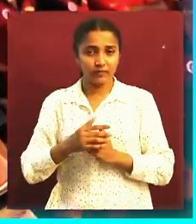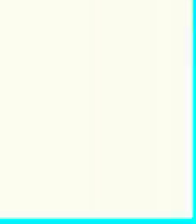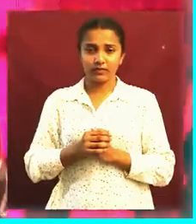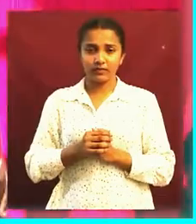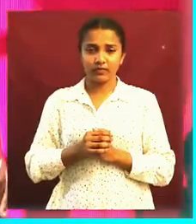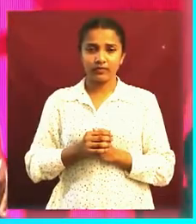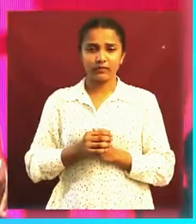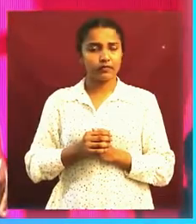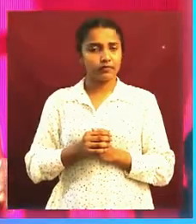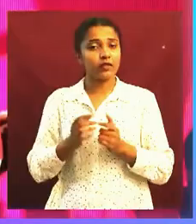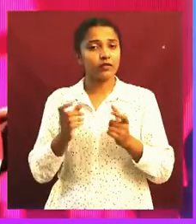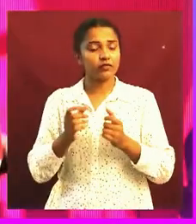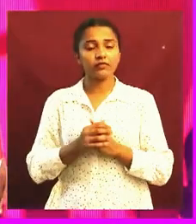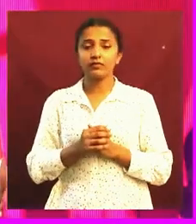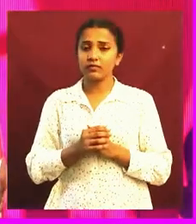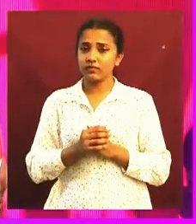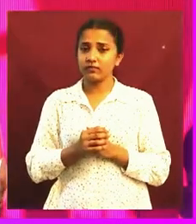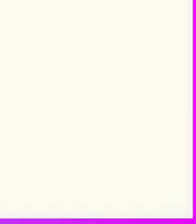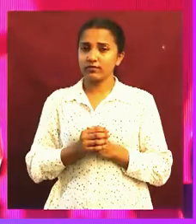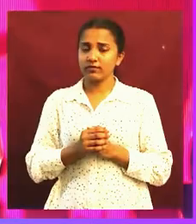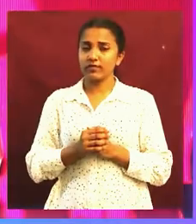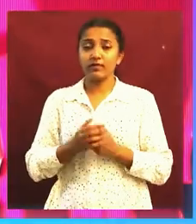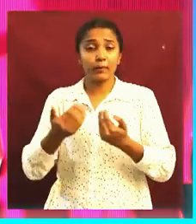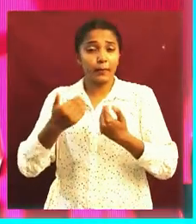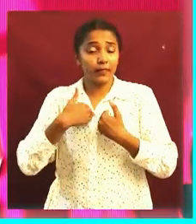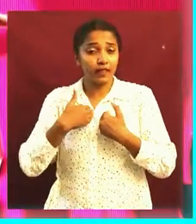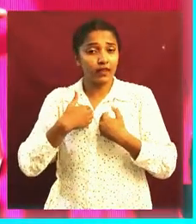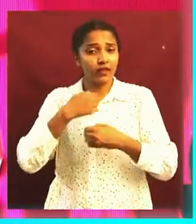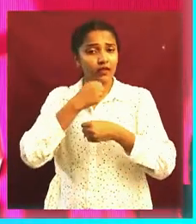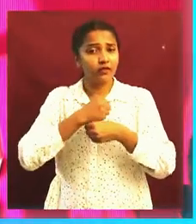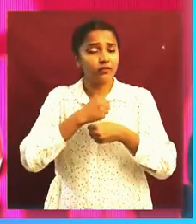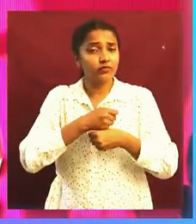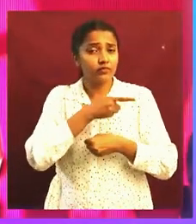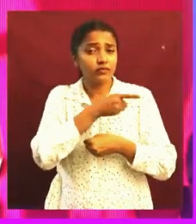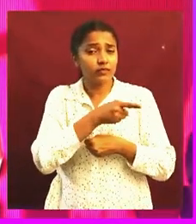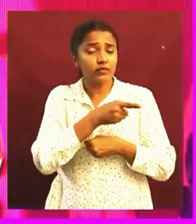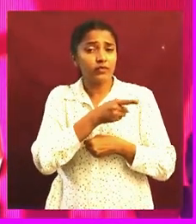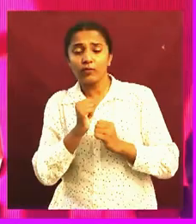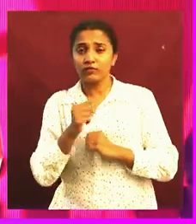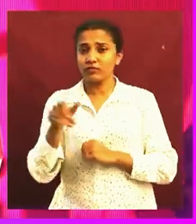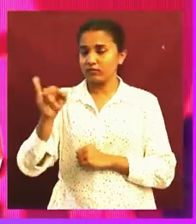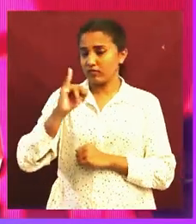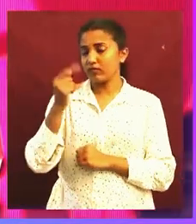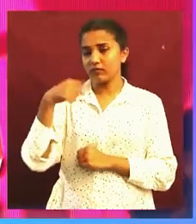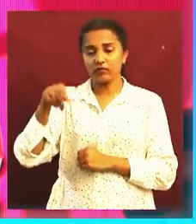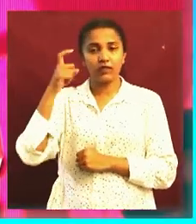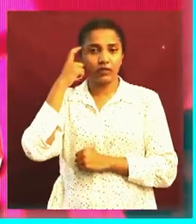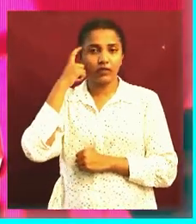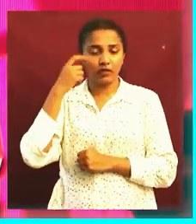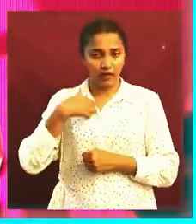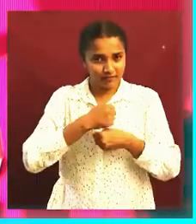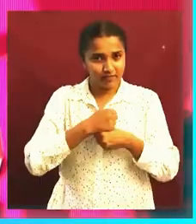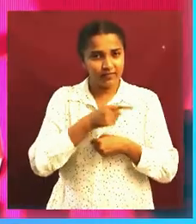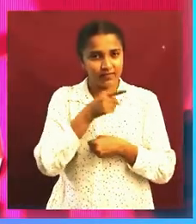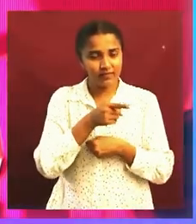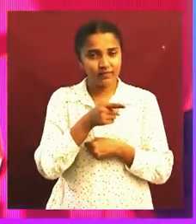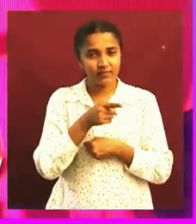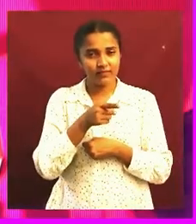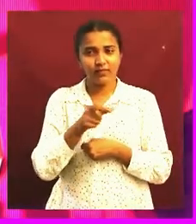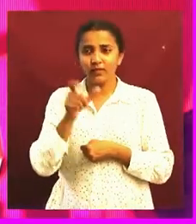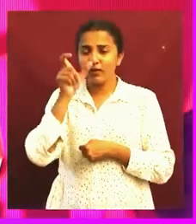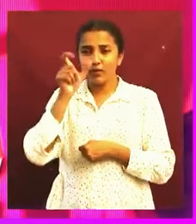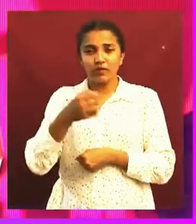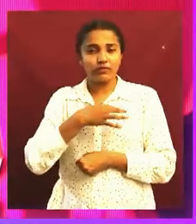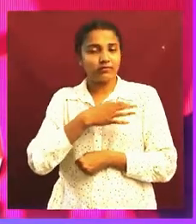கரக்க பியட்டா விடுனேப்பா ஹபே அப்ப ஆண்டு வகத்தா மனா வேதிக்க சமாரா ஹிதனம் அப்ப ஆண்டு வகன்னி